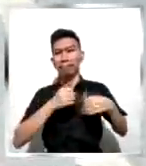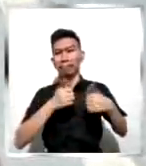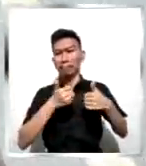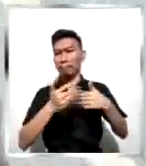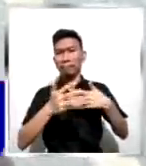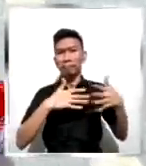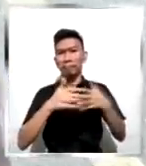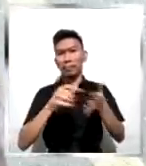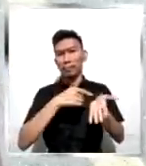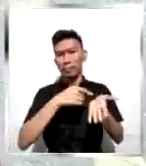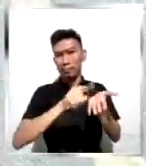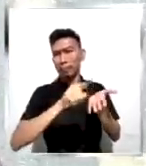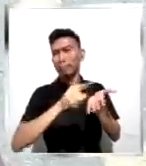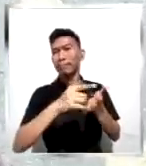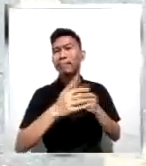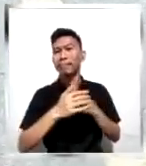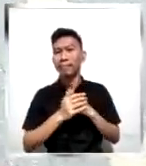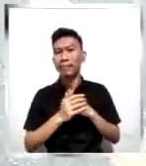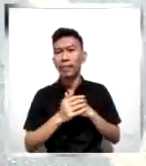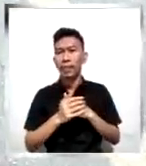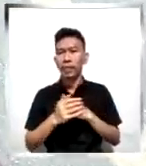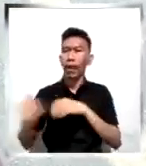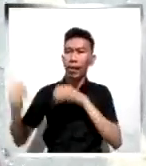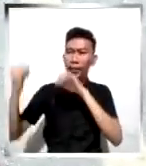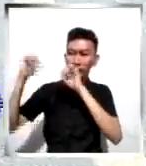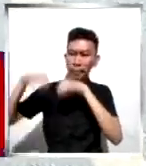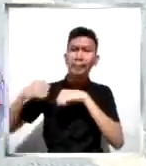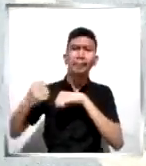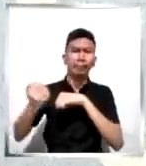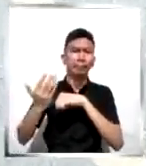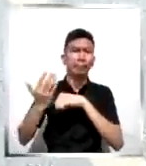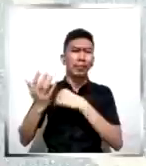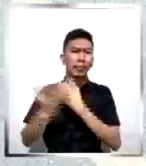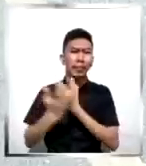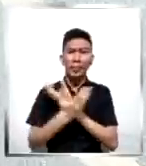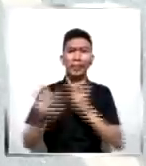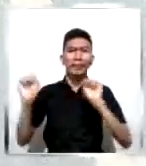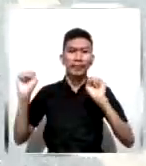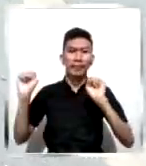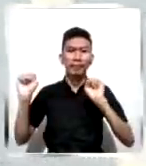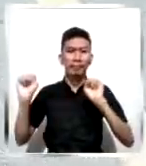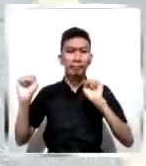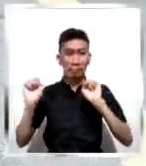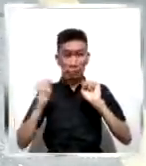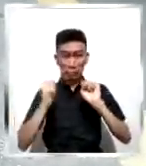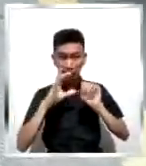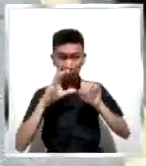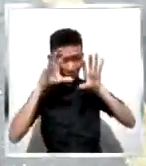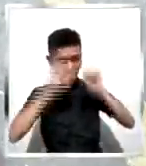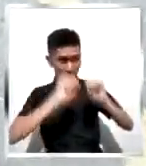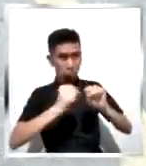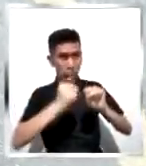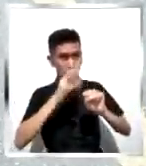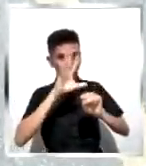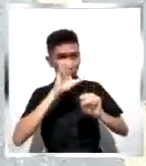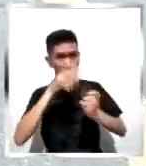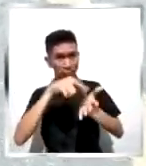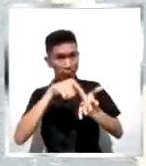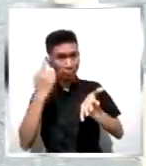dito? Siyempre. Bakit? Para safe. Eh, pag nahuli ka, limandaan ang ganang multa. Eh,